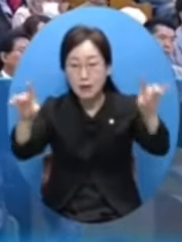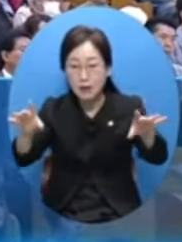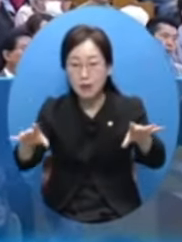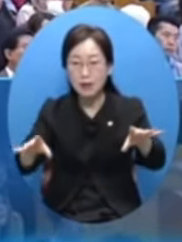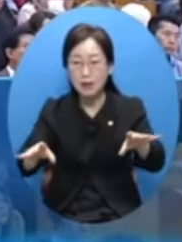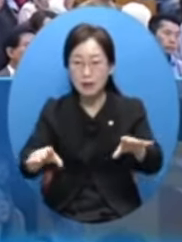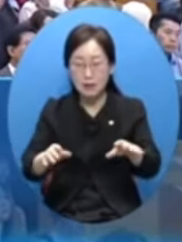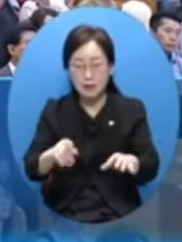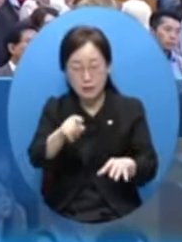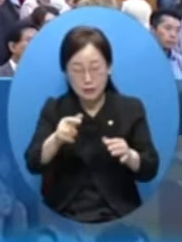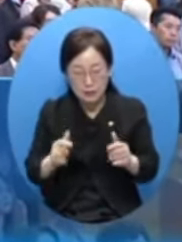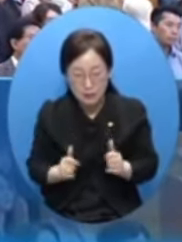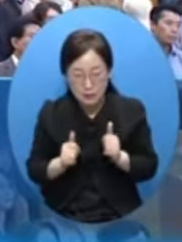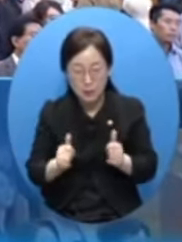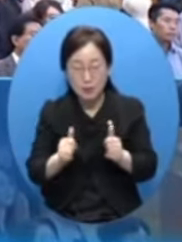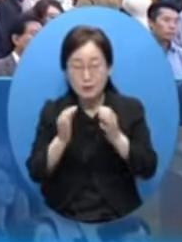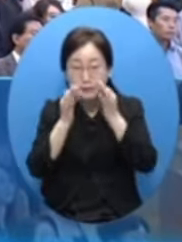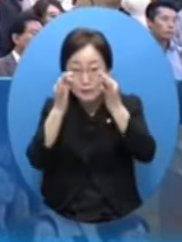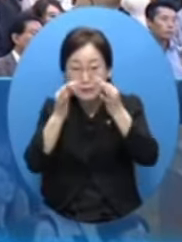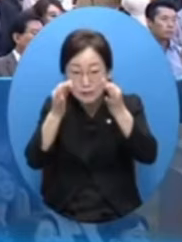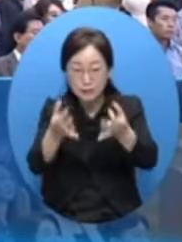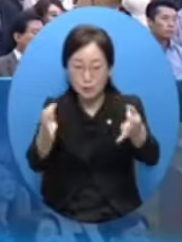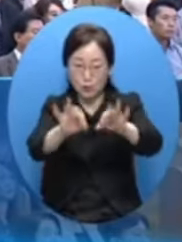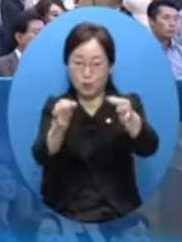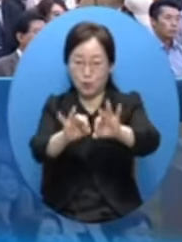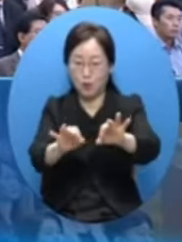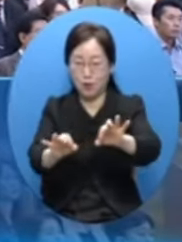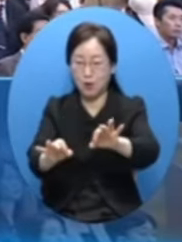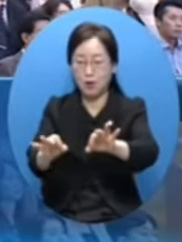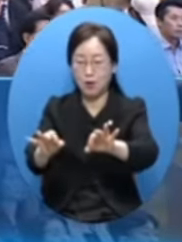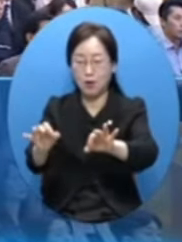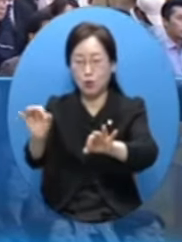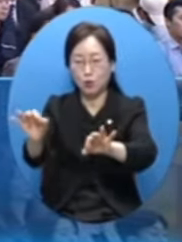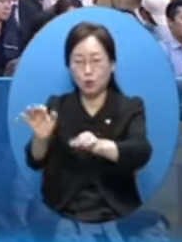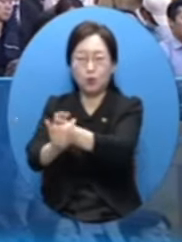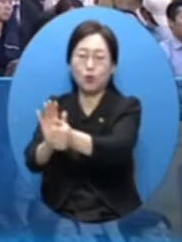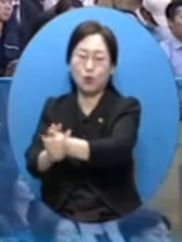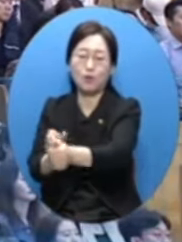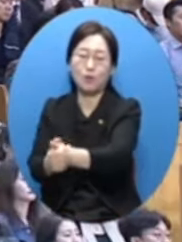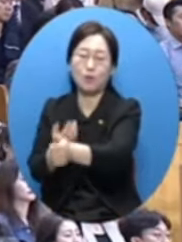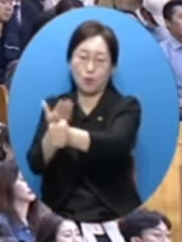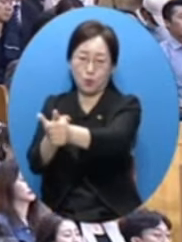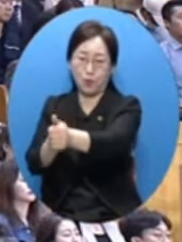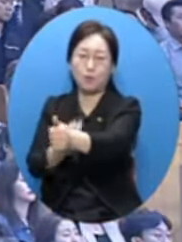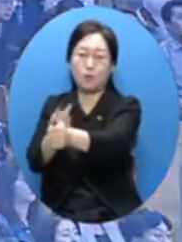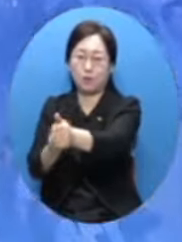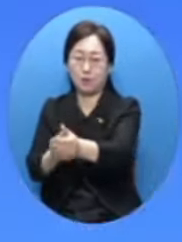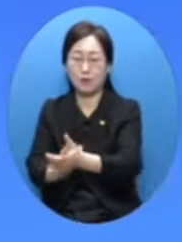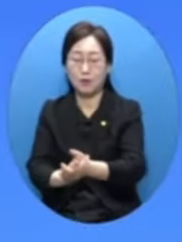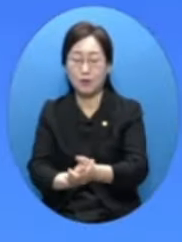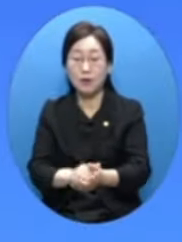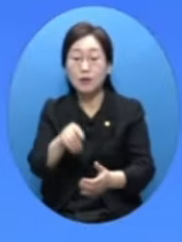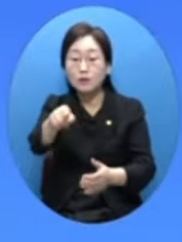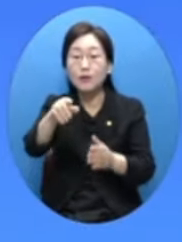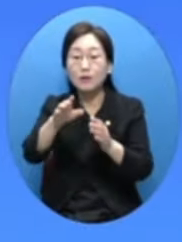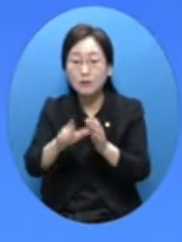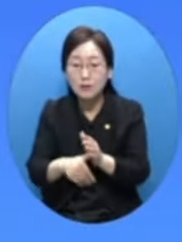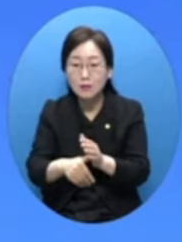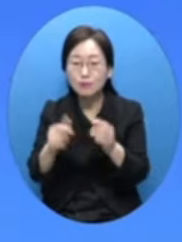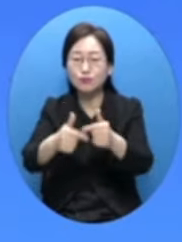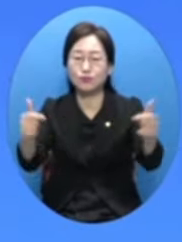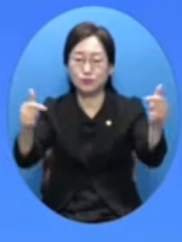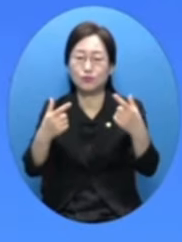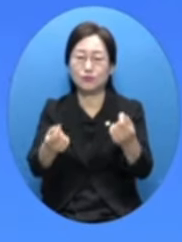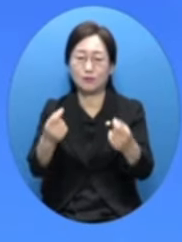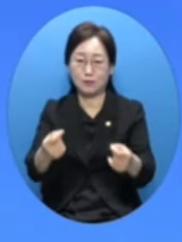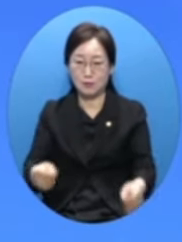사는 형제들에게 부조를 보내기로 작정하고, 구제와 선교에 있을 때 교회가 날마다 부흥하는 것입니다. 저희 여주 수목교회가